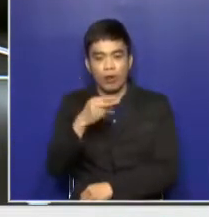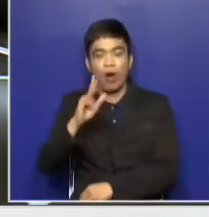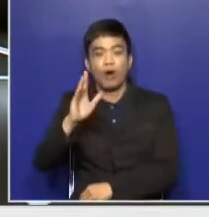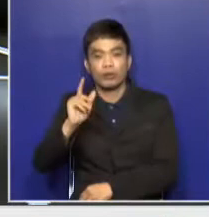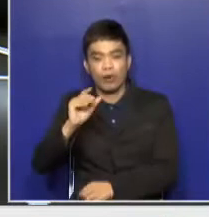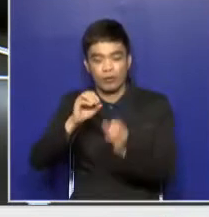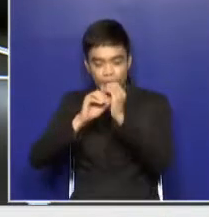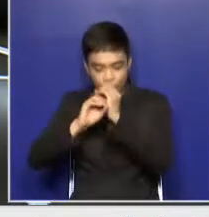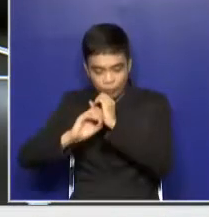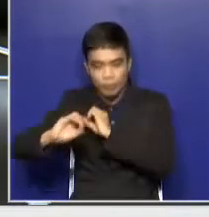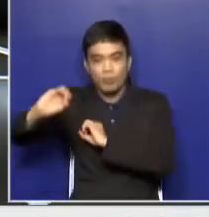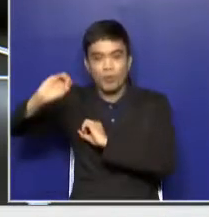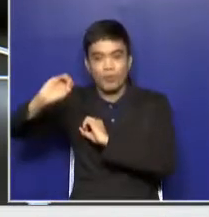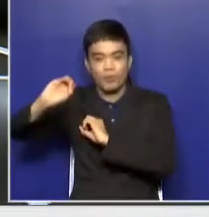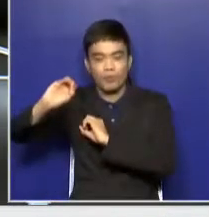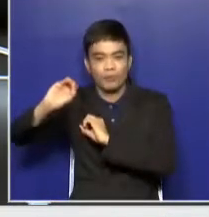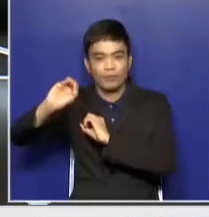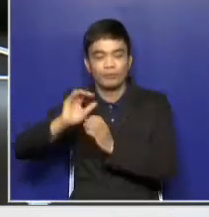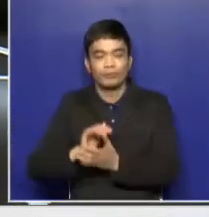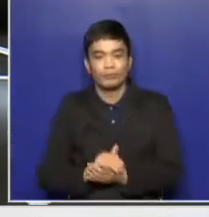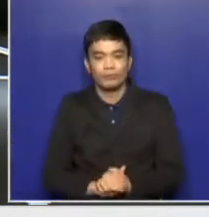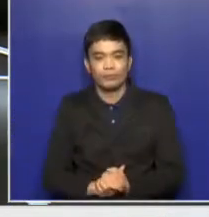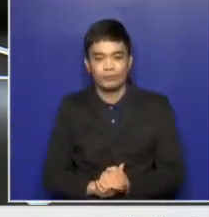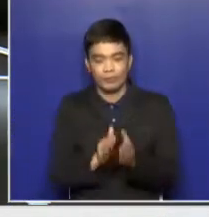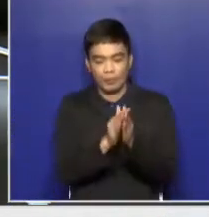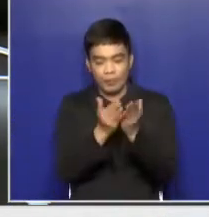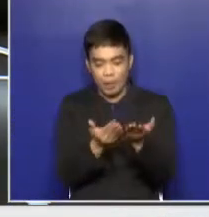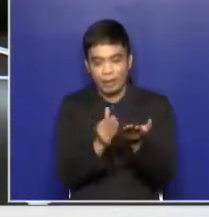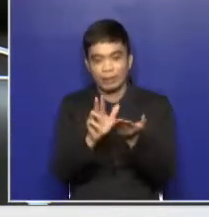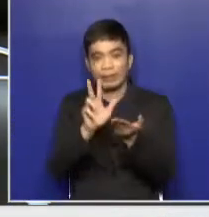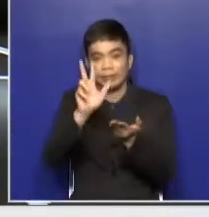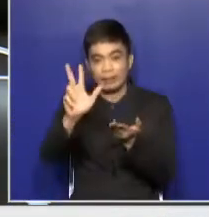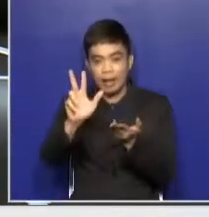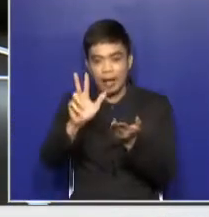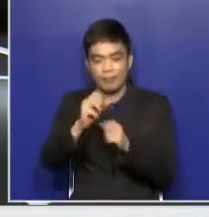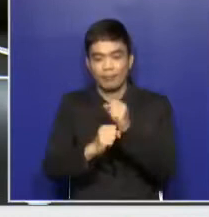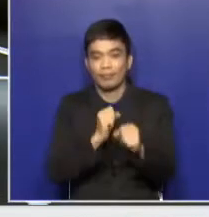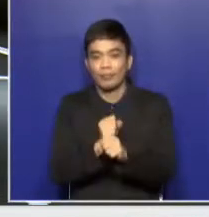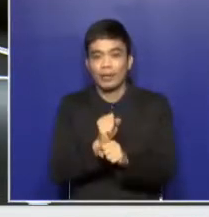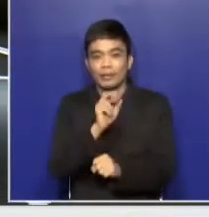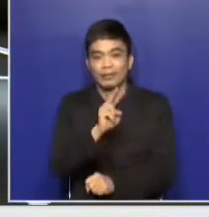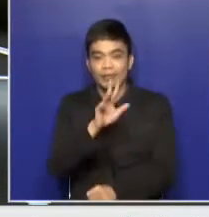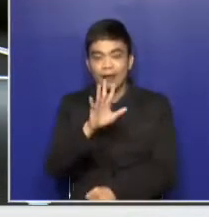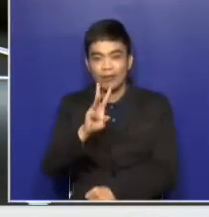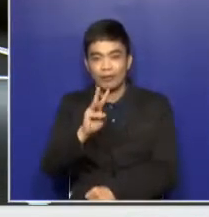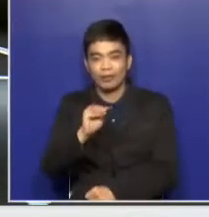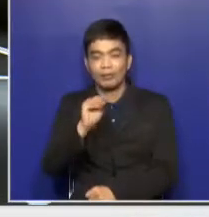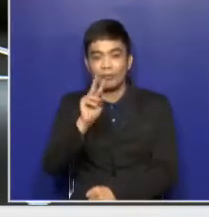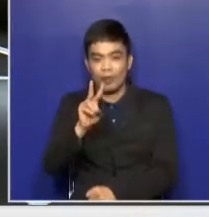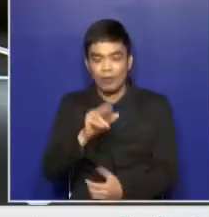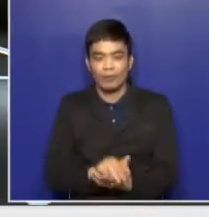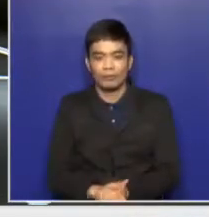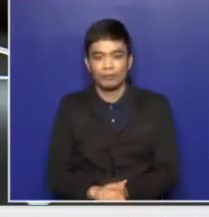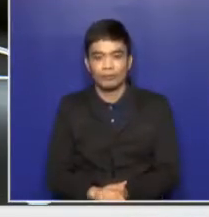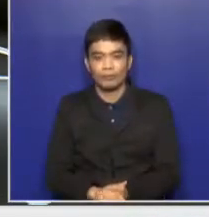ทรทัศน์และกิจการโทรคมนาคมฉบับที่3ครับพ.ศ.2562ซึ่งสาระสำ